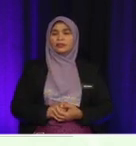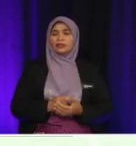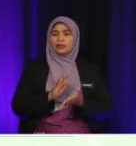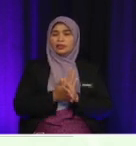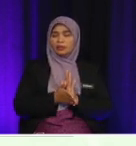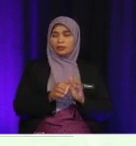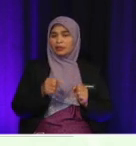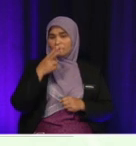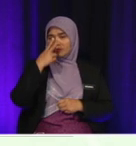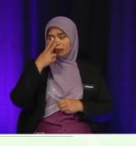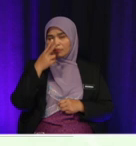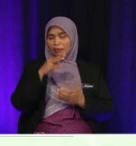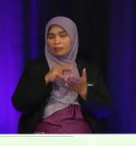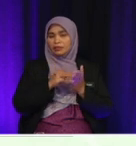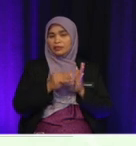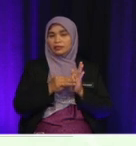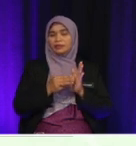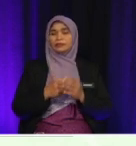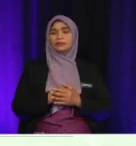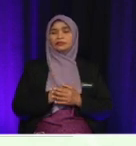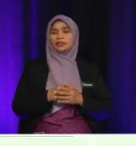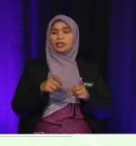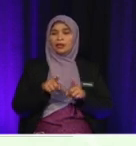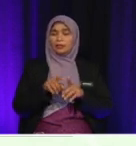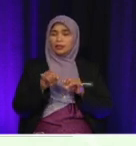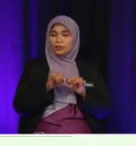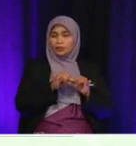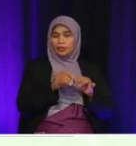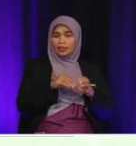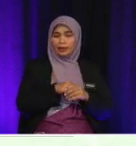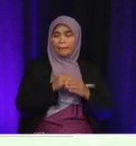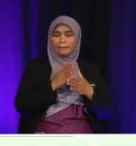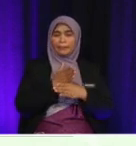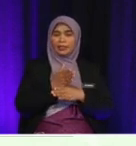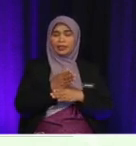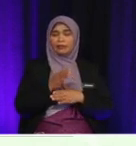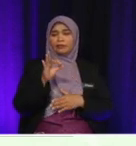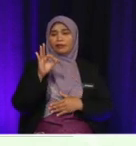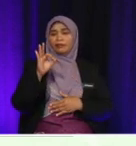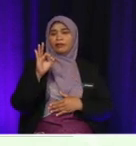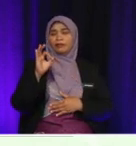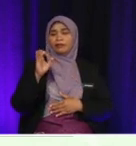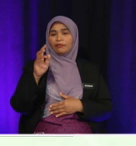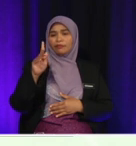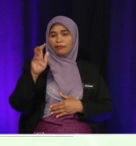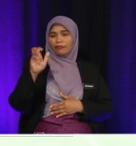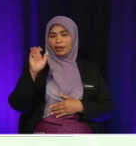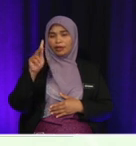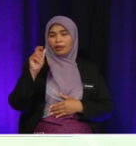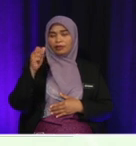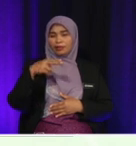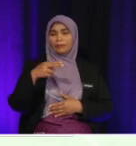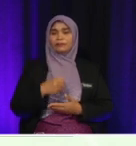dia begitu juga dalam bidang tadi tu dalam bidang akidah yang ini dalam bidang